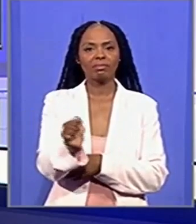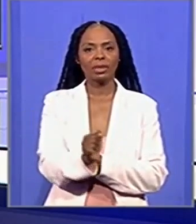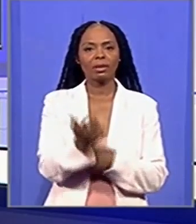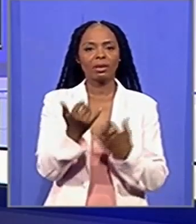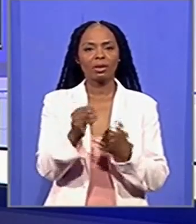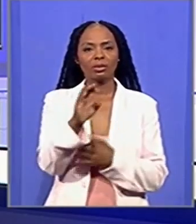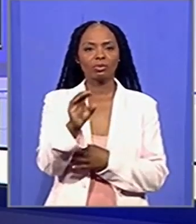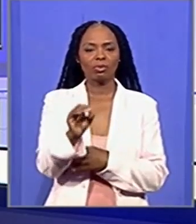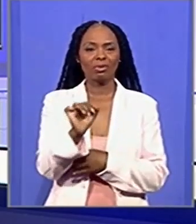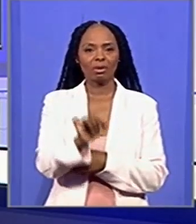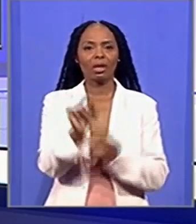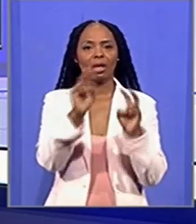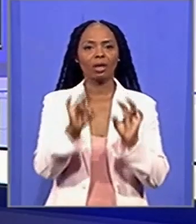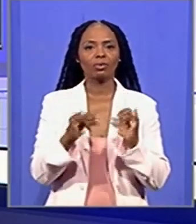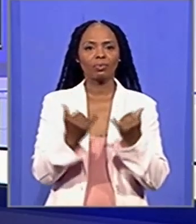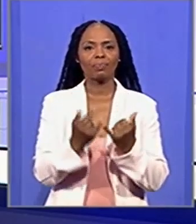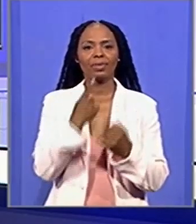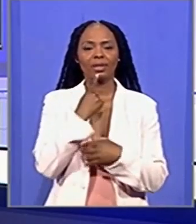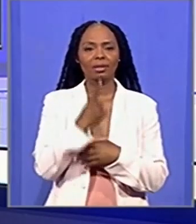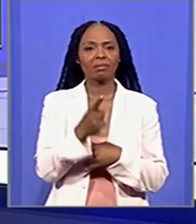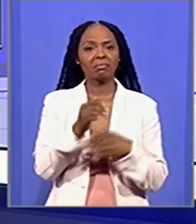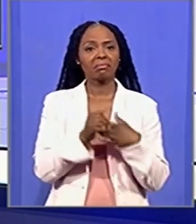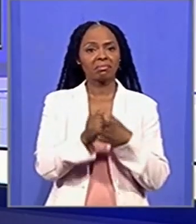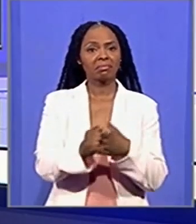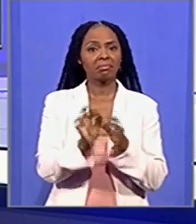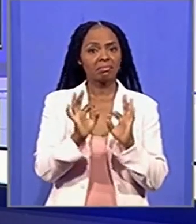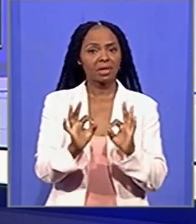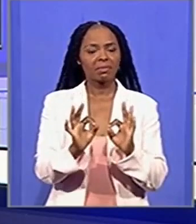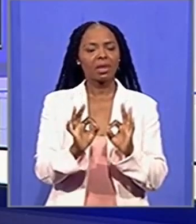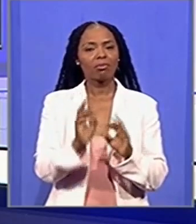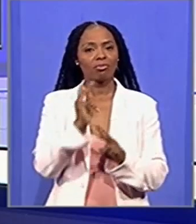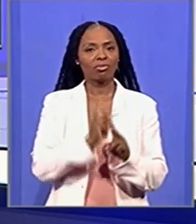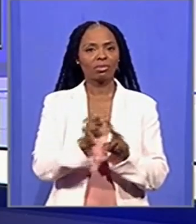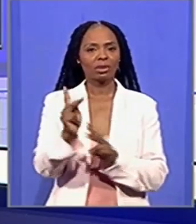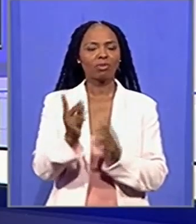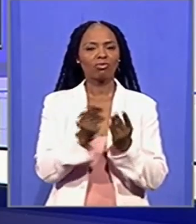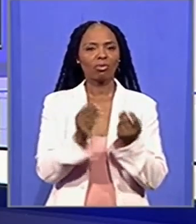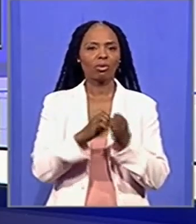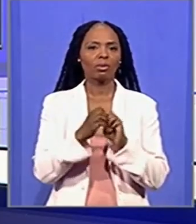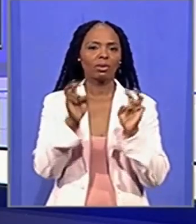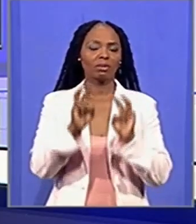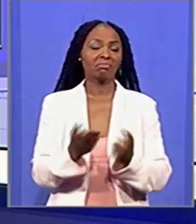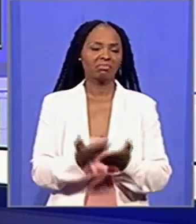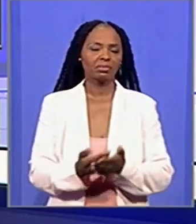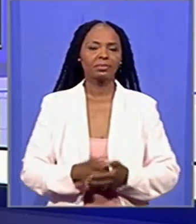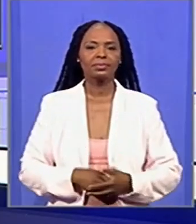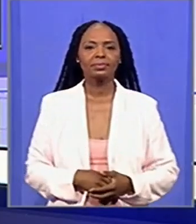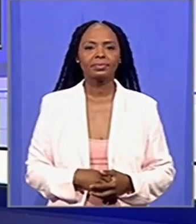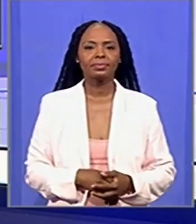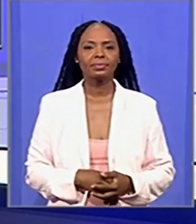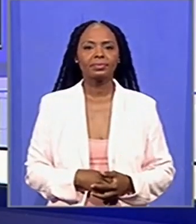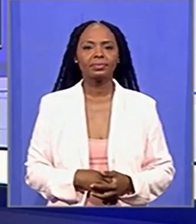wa Eskom mo a hlalositseng hore boetapele bo tsitsitseng bo tla thusa ho rarolla mathata motlakase naheng ena.